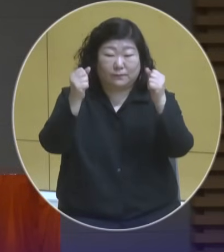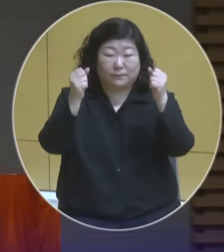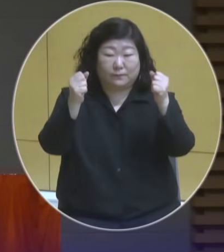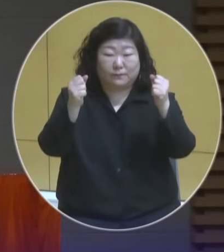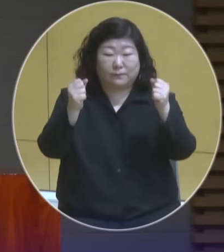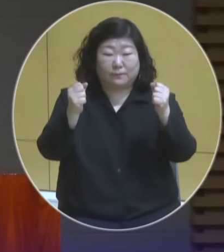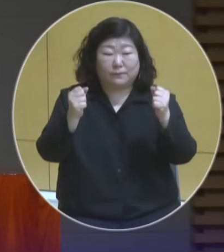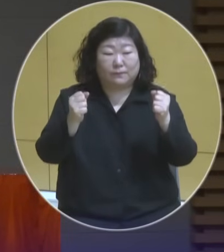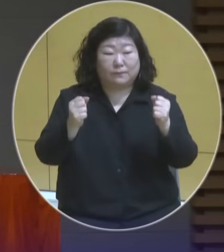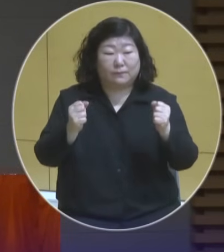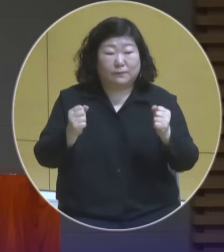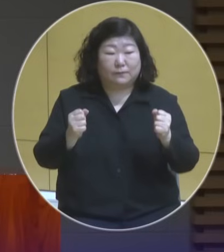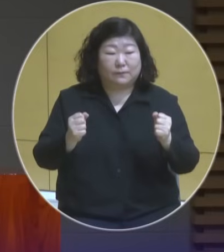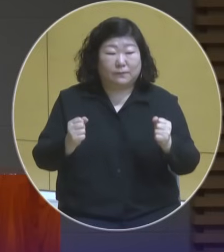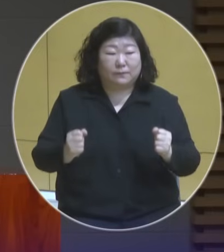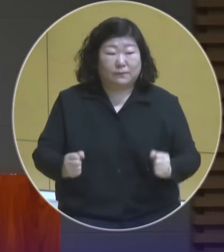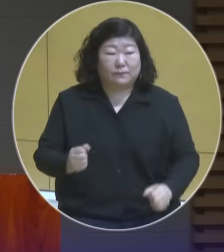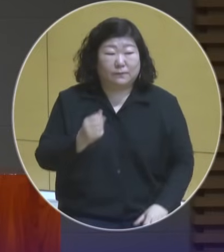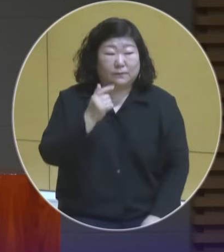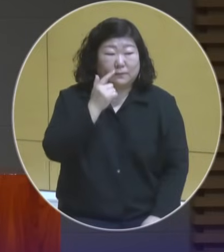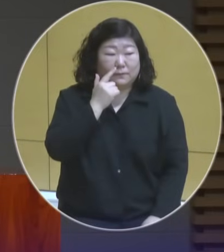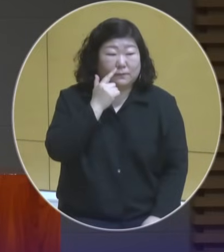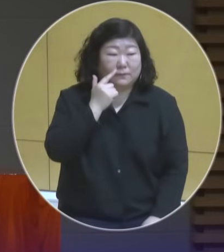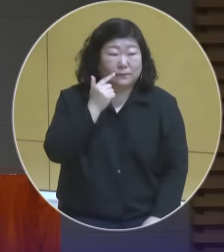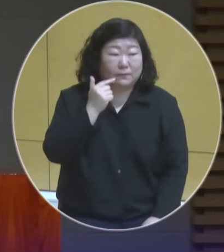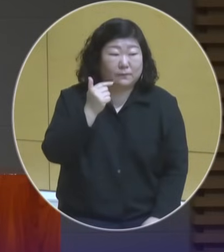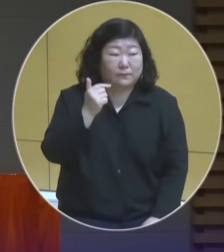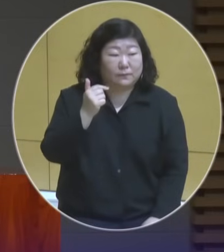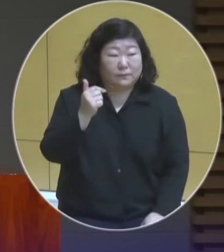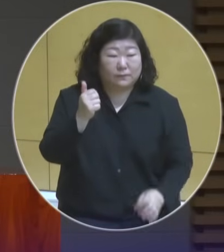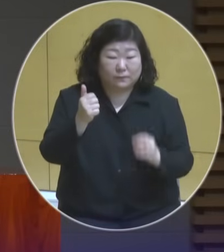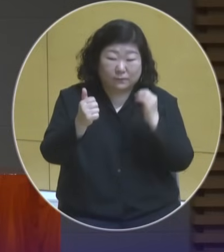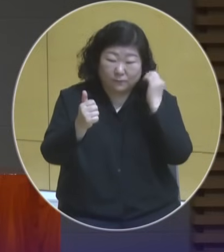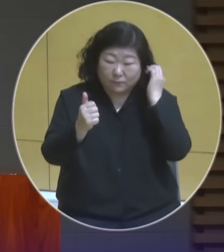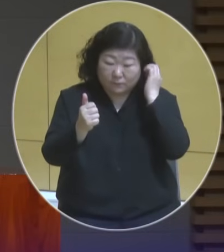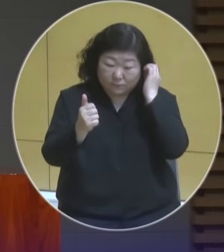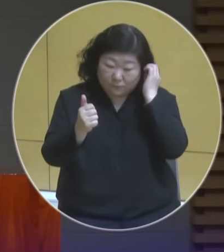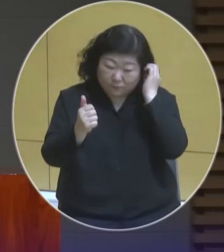하늘 계신 아버